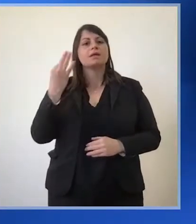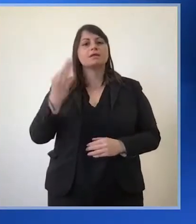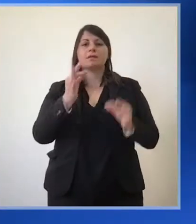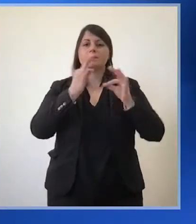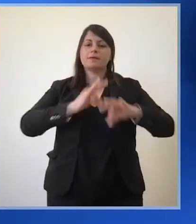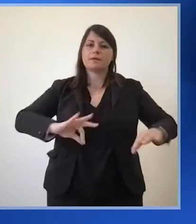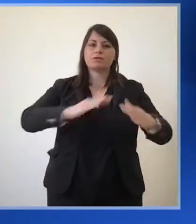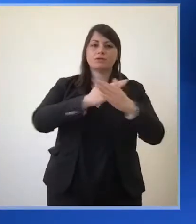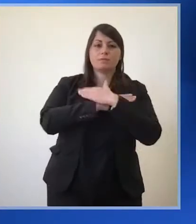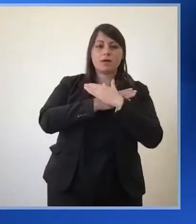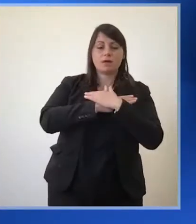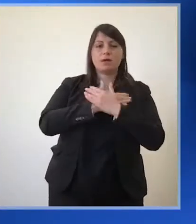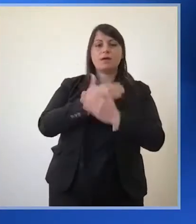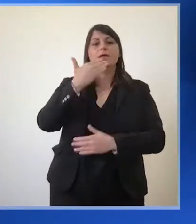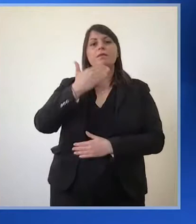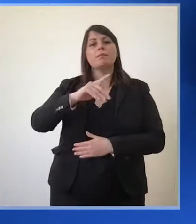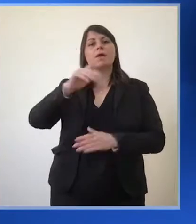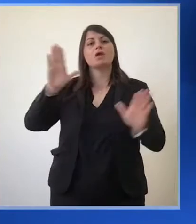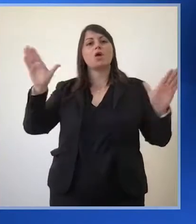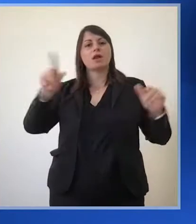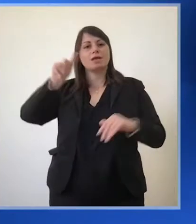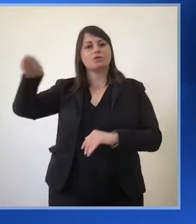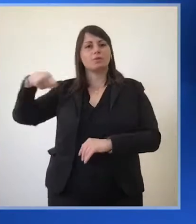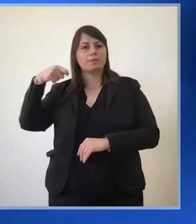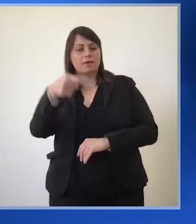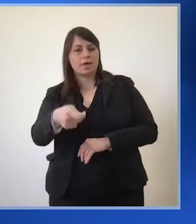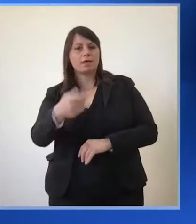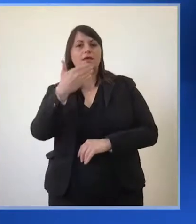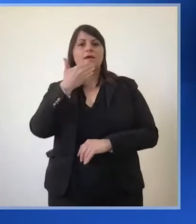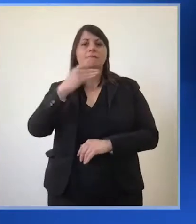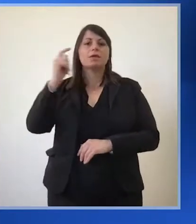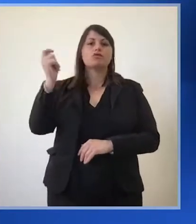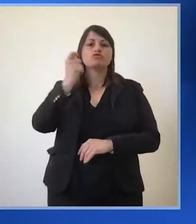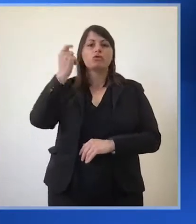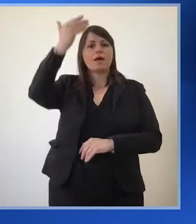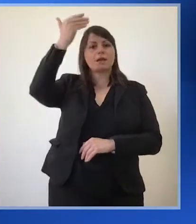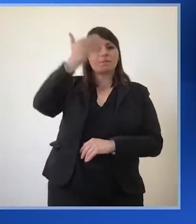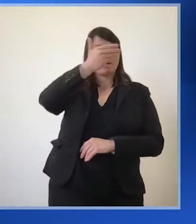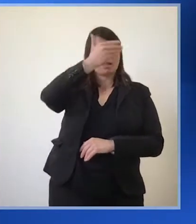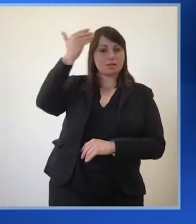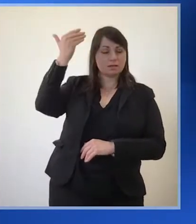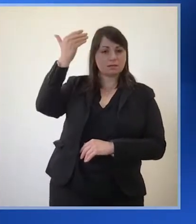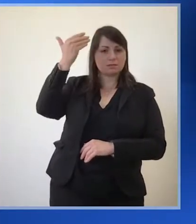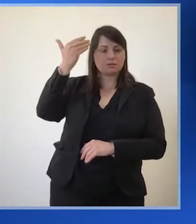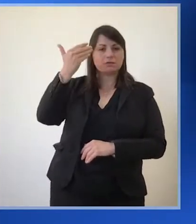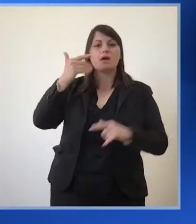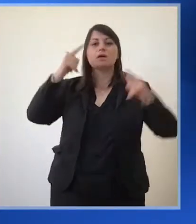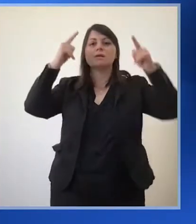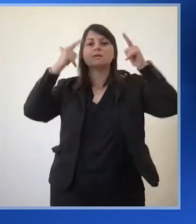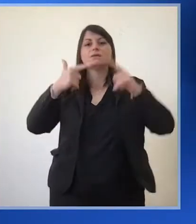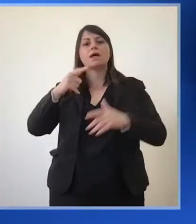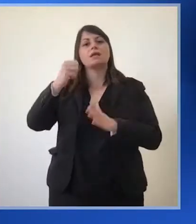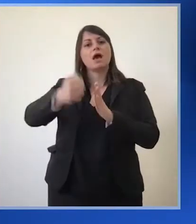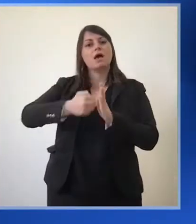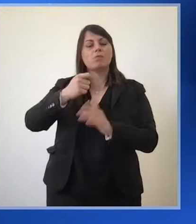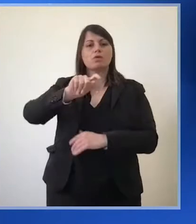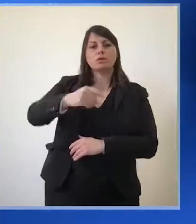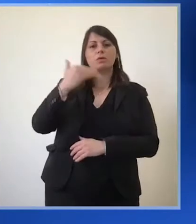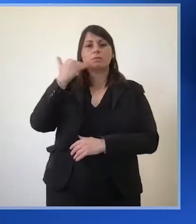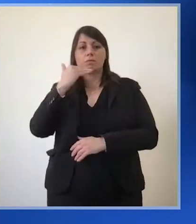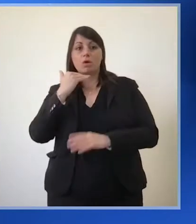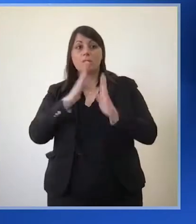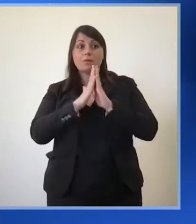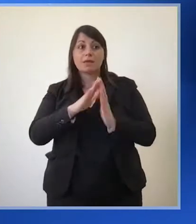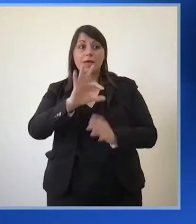Virginis, Beate Michaelis Arcangeli, Beate Ioannis Battiste, e Santorum Apostolorum Petri et